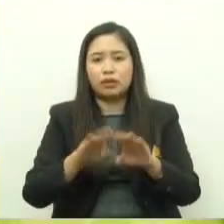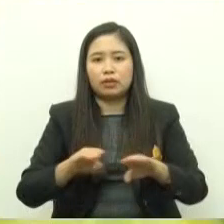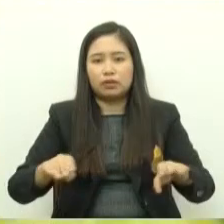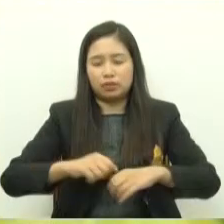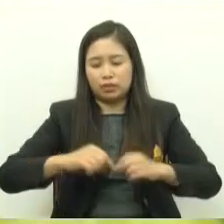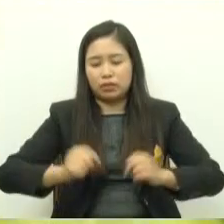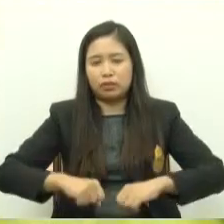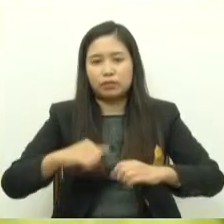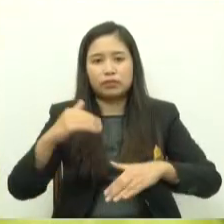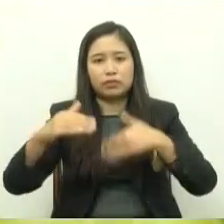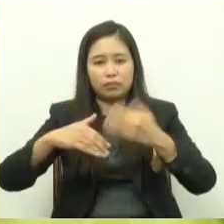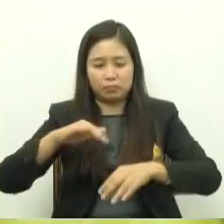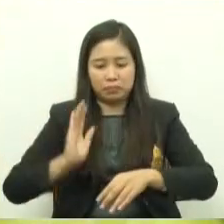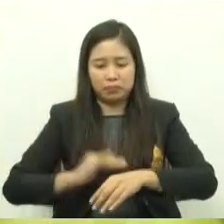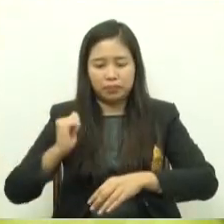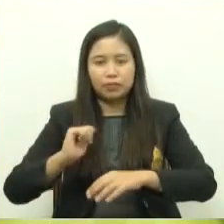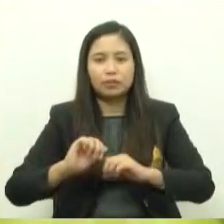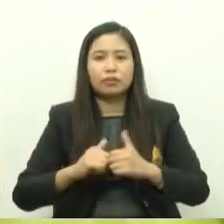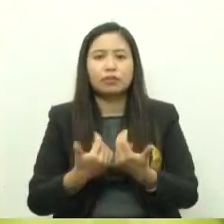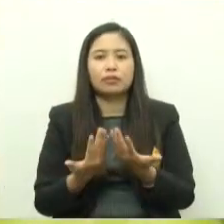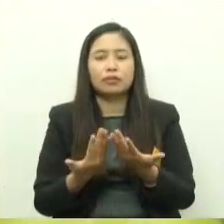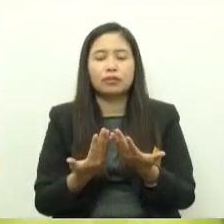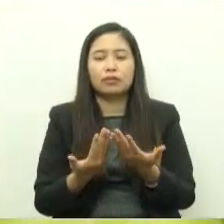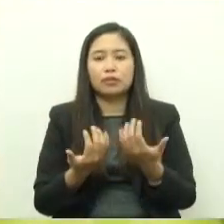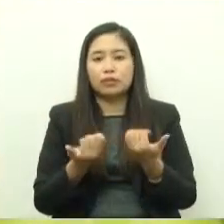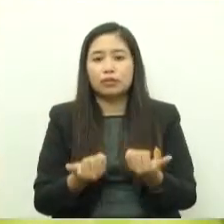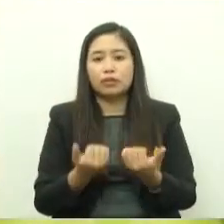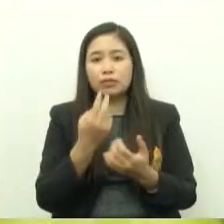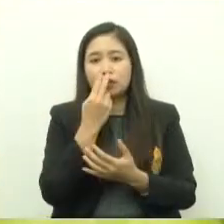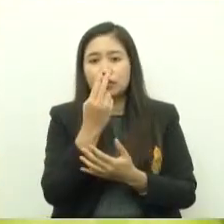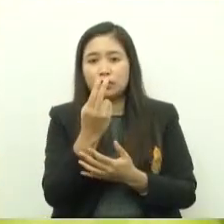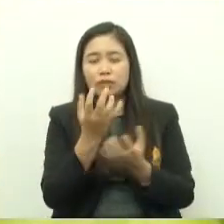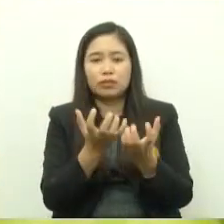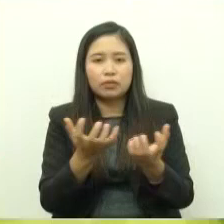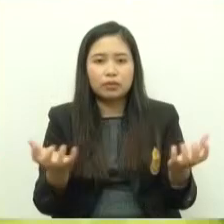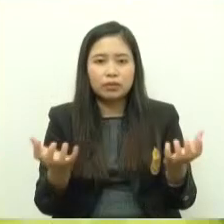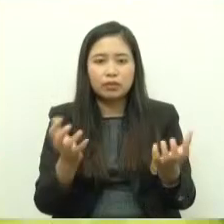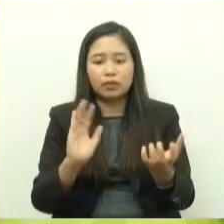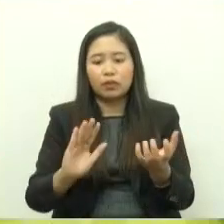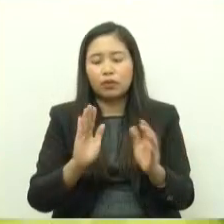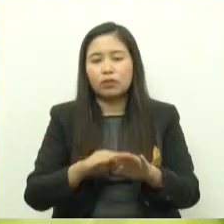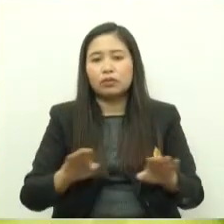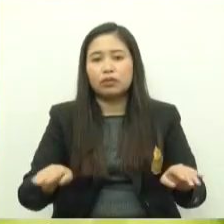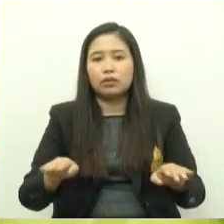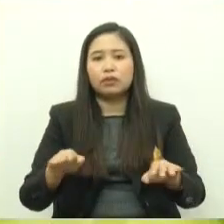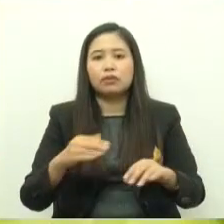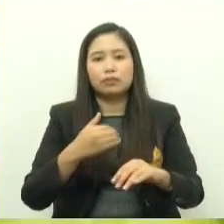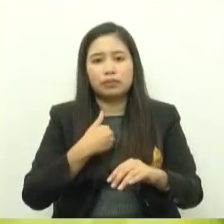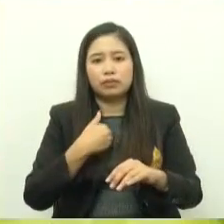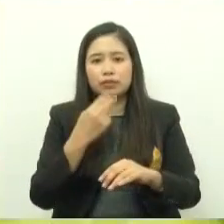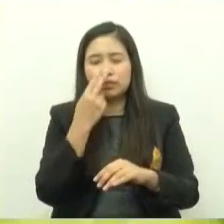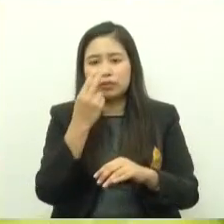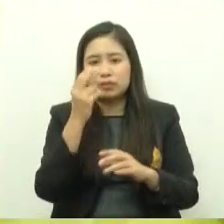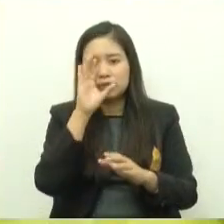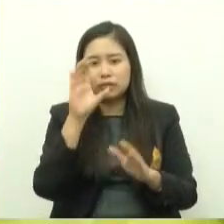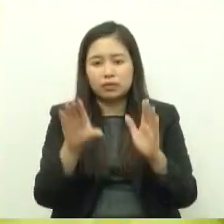พัฒนาศักยภาพเขไปได้อย่างไรบ้างนะคะวันนี้การที่เราได้มาเห็นผลงานของเด็กๆหลายๆคนนะคะสิ่งที่เป็นภาพ